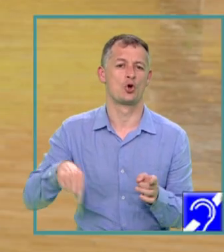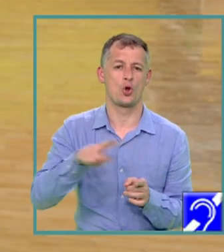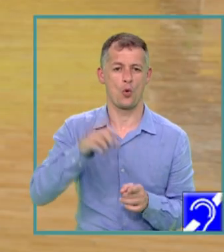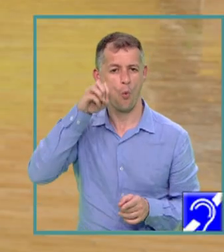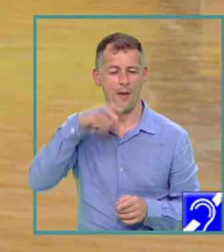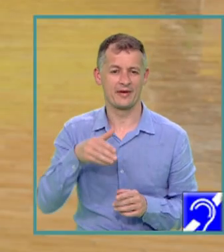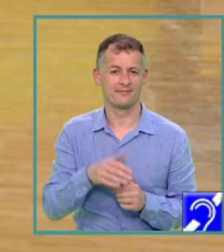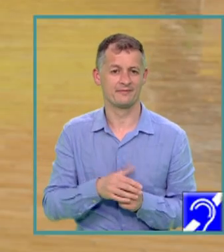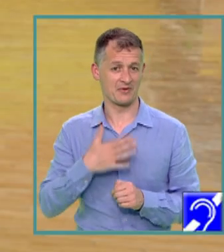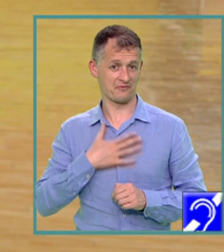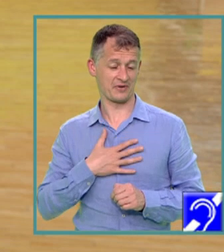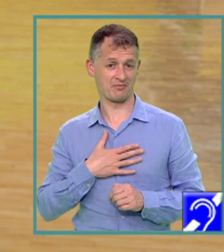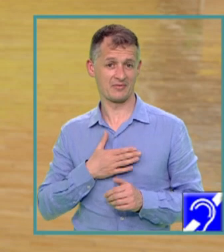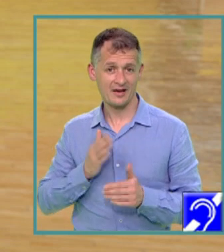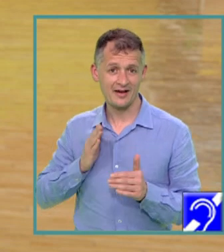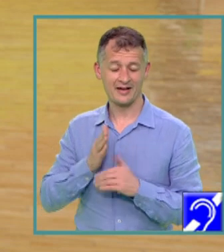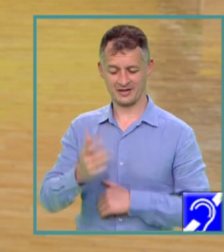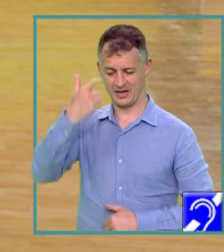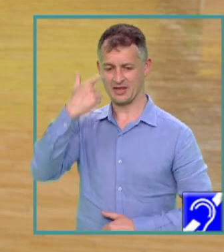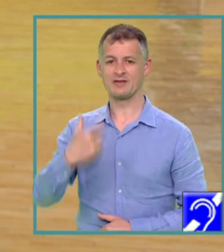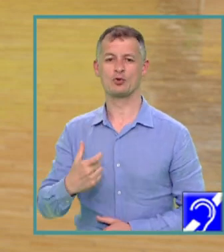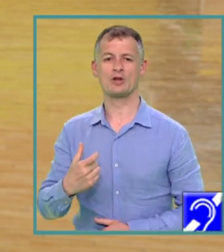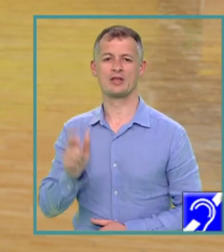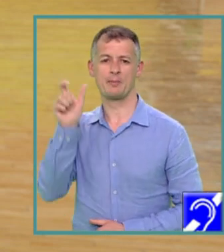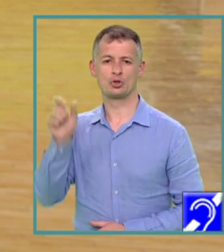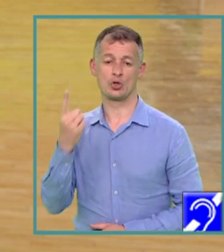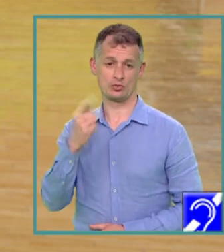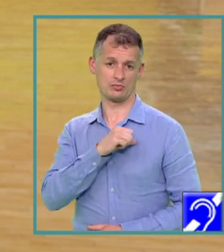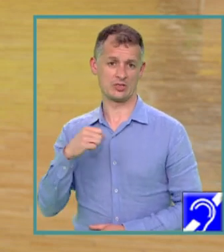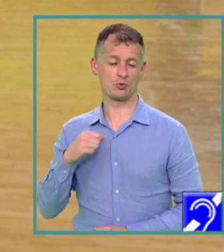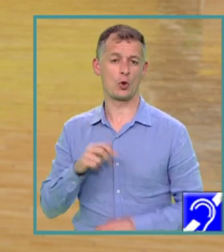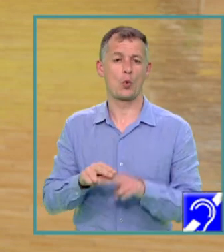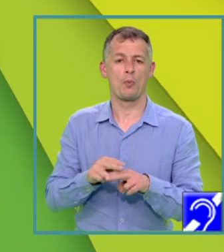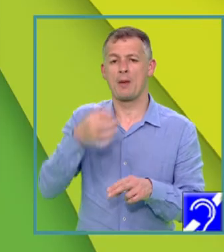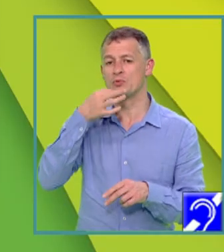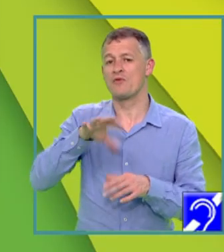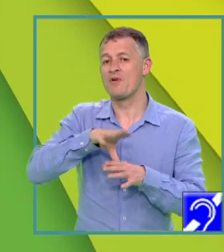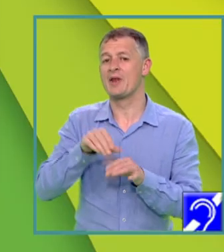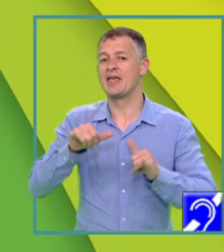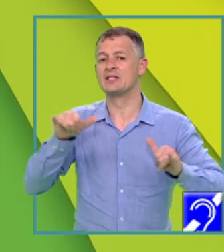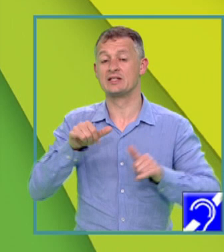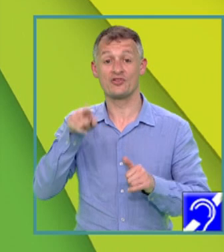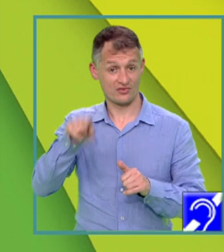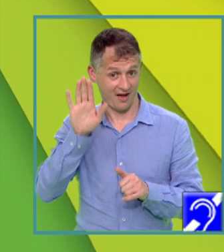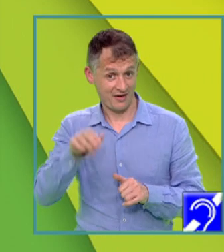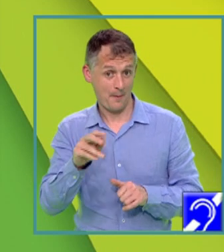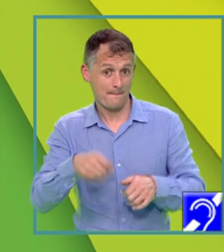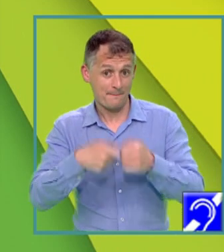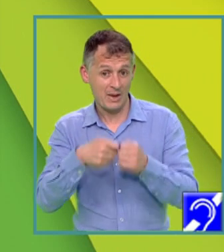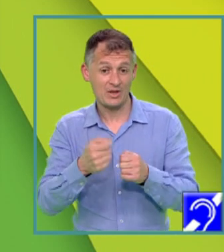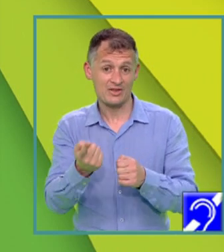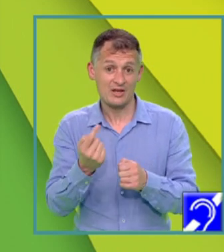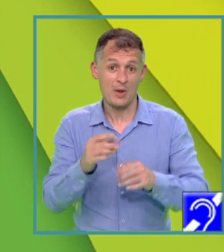oamenii, tindem către individualitate. Ce observăm? Cum am definit familia extinsă? Aceasta cuprinde membrii din mai